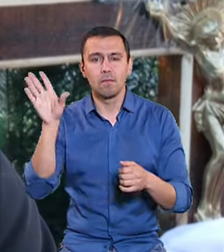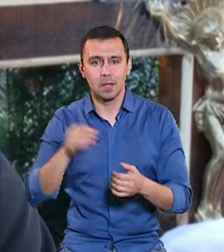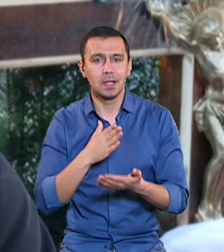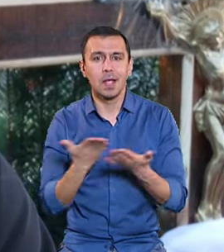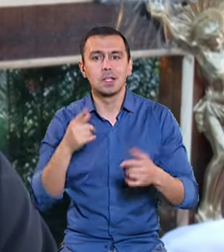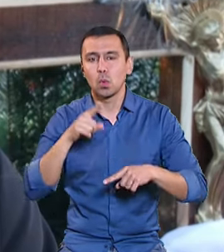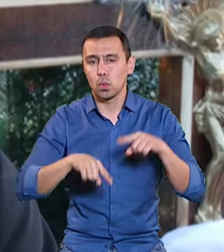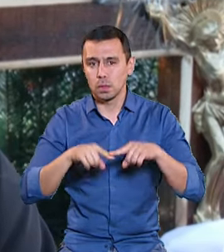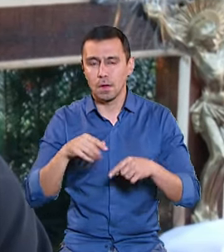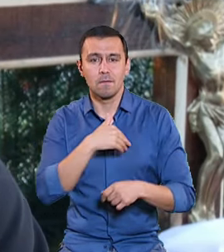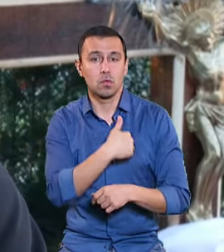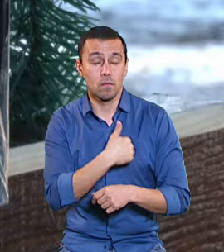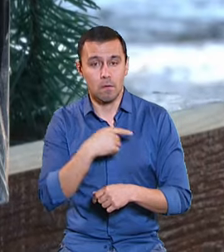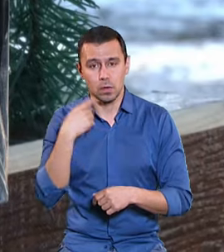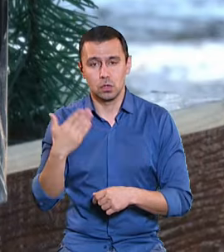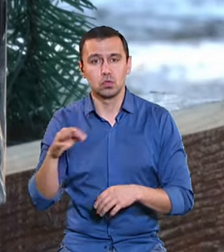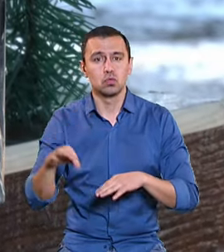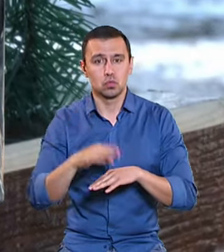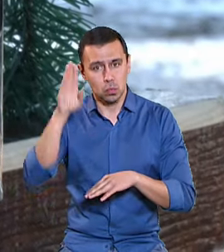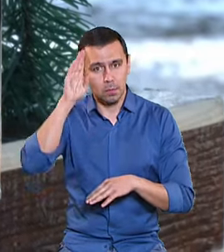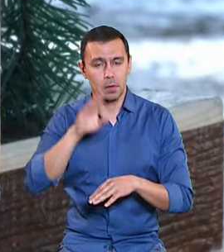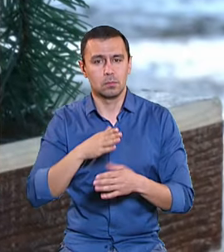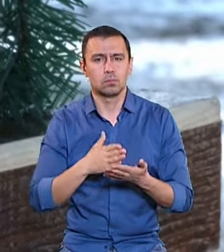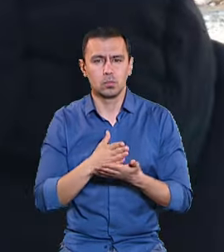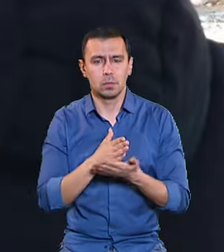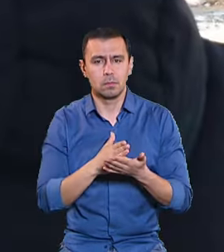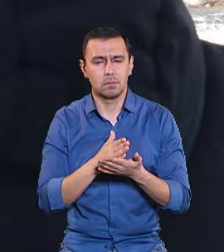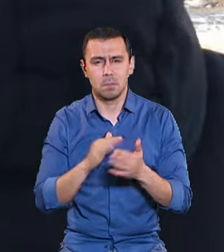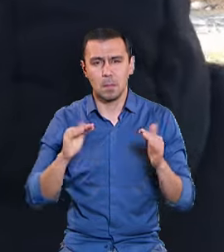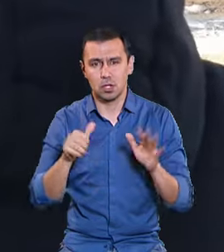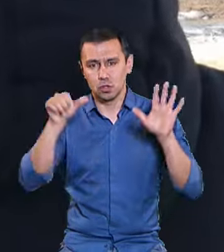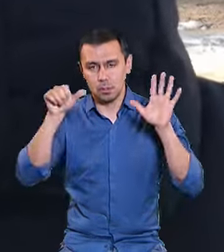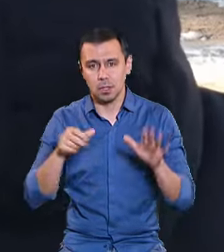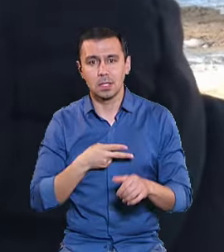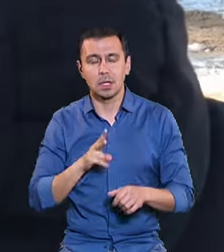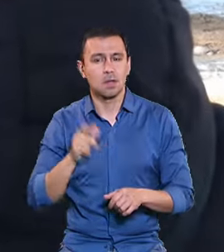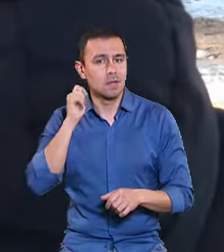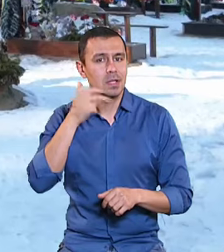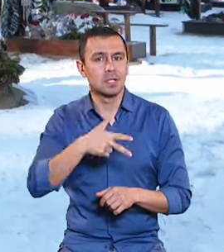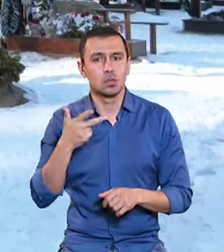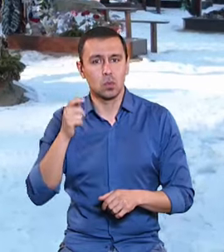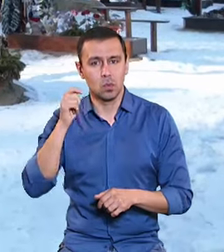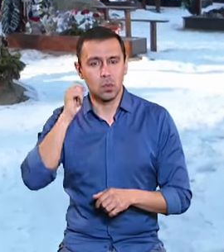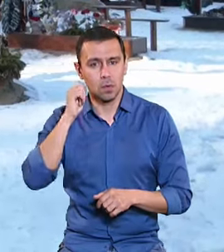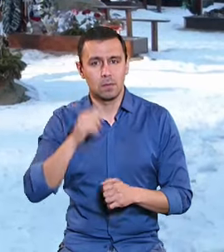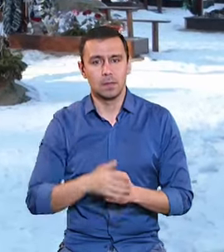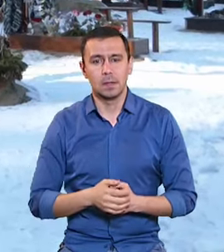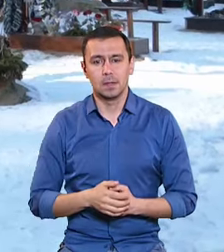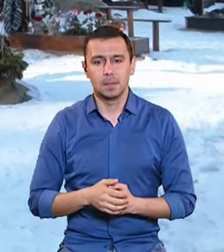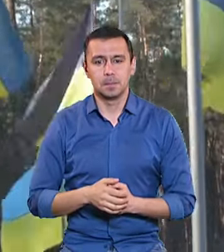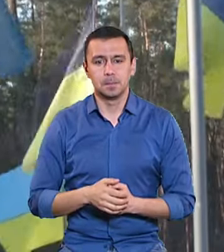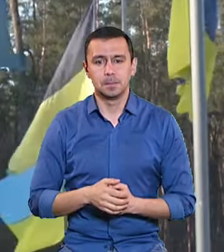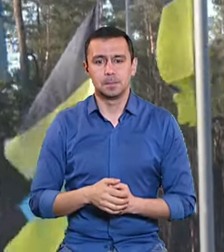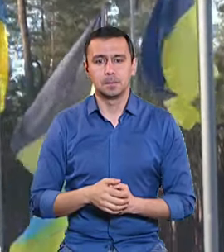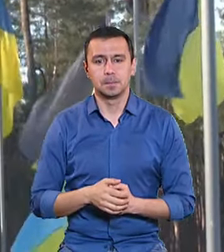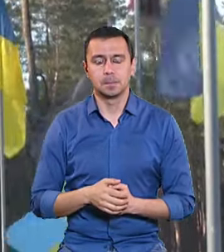якісь родичі. Вдова каже, її чоловік не прослужив на фронті навіть півроку і загинув у віці 33 років. Світлана Поробок, Віктор